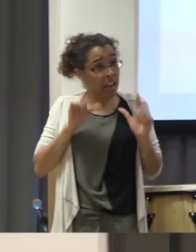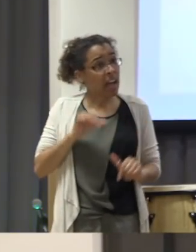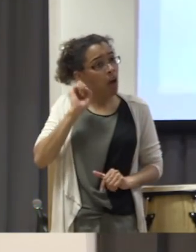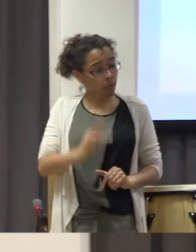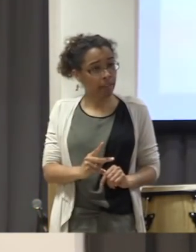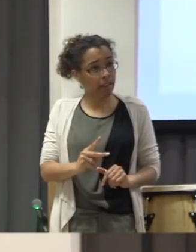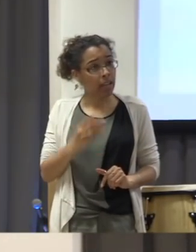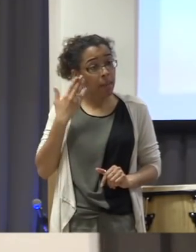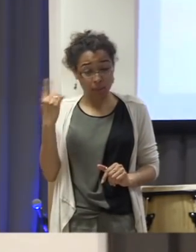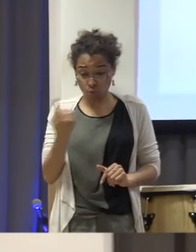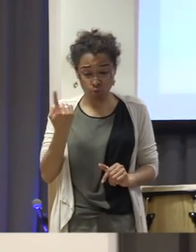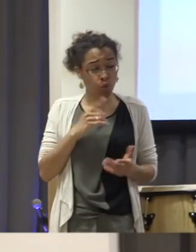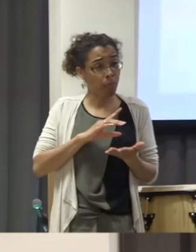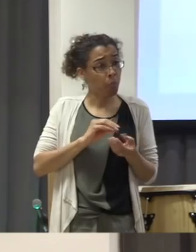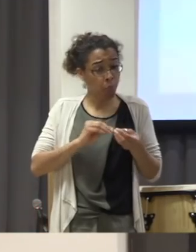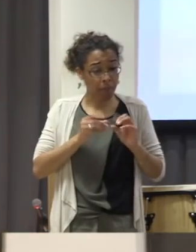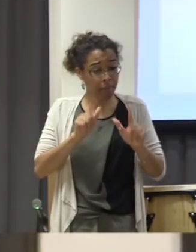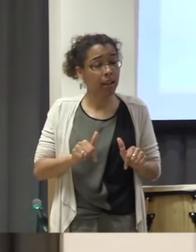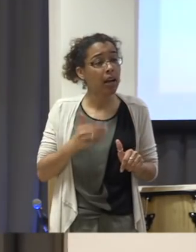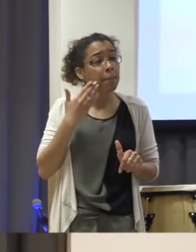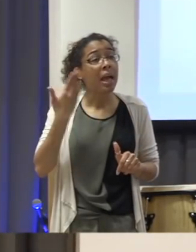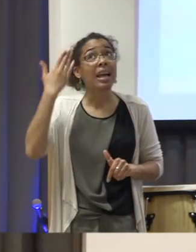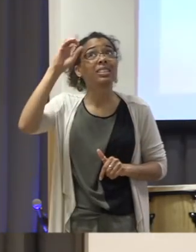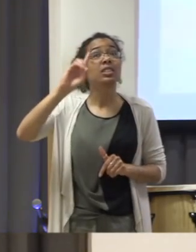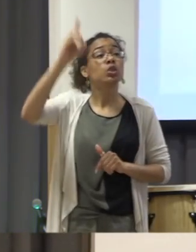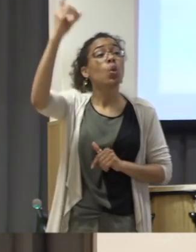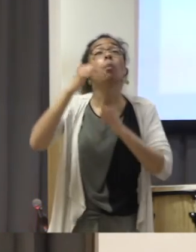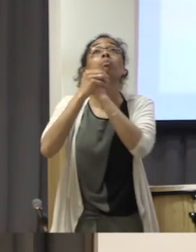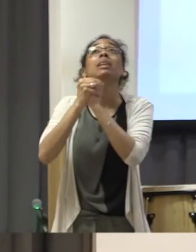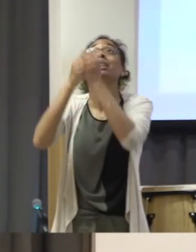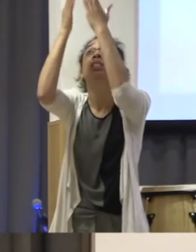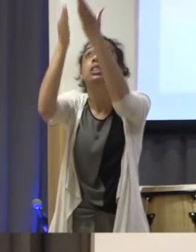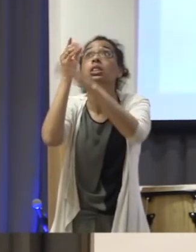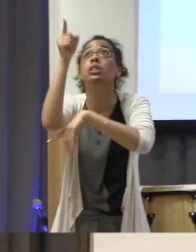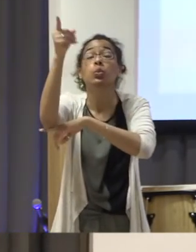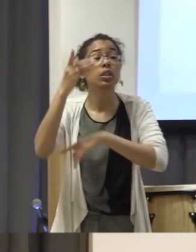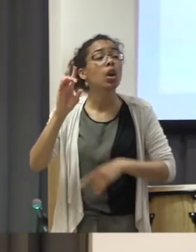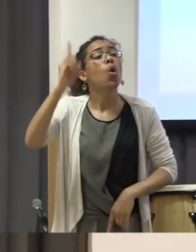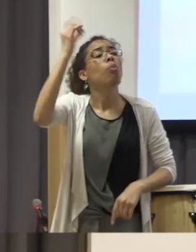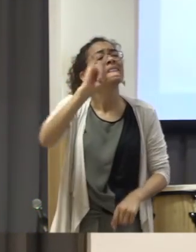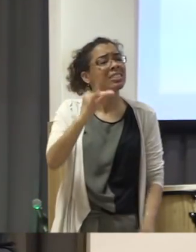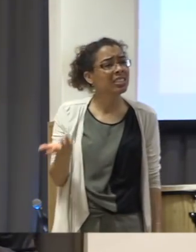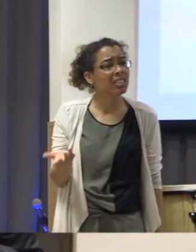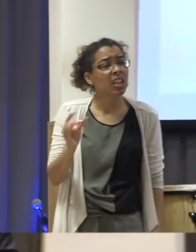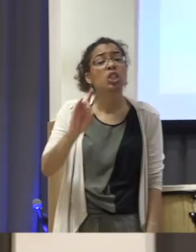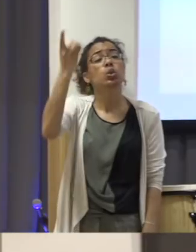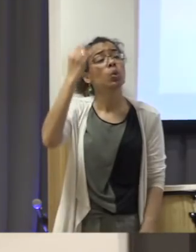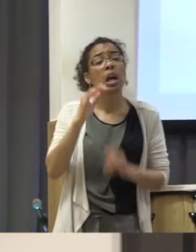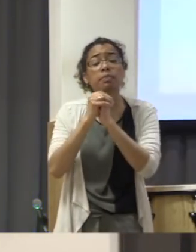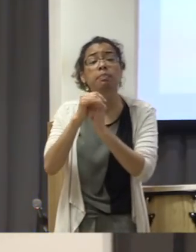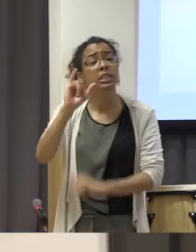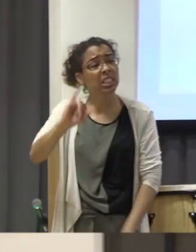chez le croyant existe toujours. Mais quel est ce Dieu que nous prions? Quel est ce Dieu que nous prions, bien-aimés?